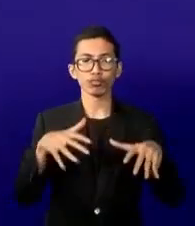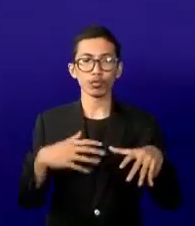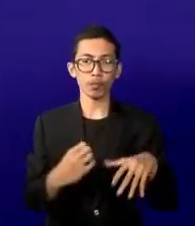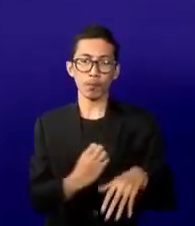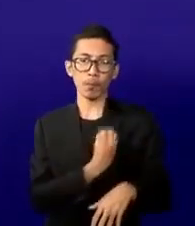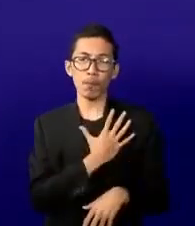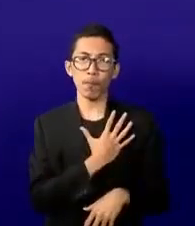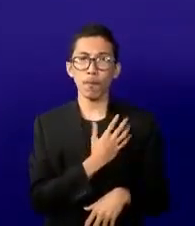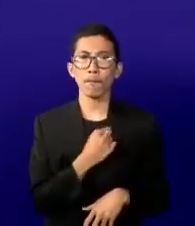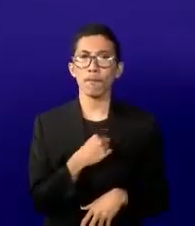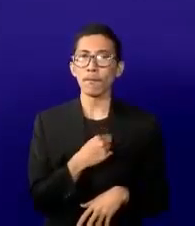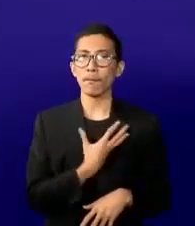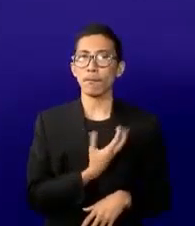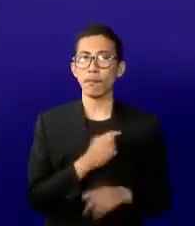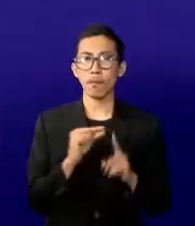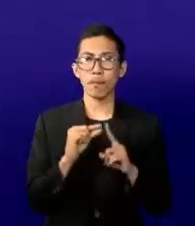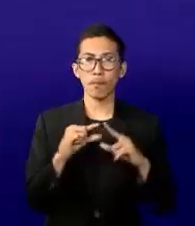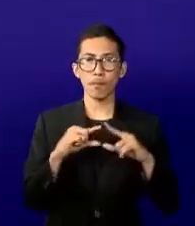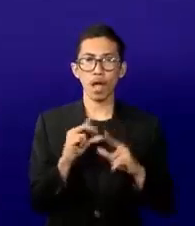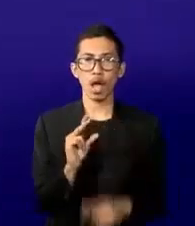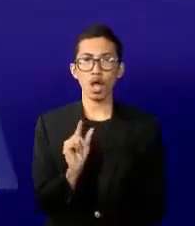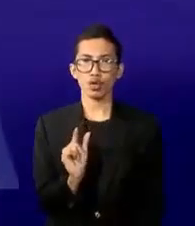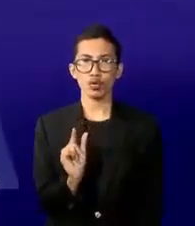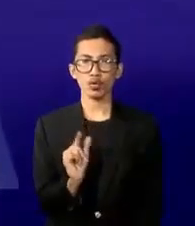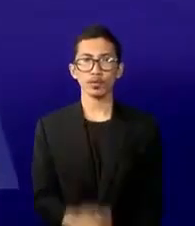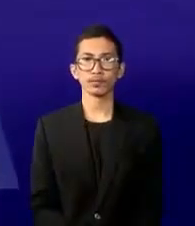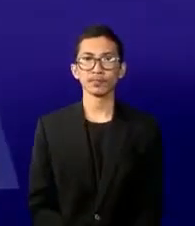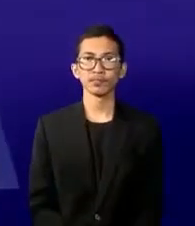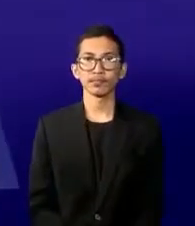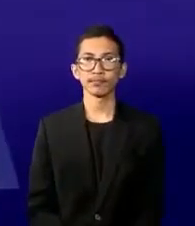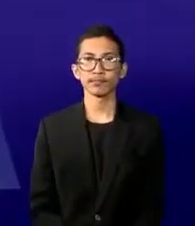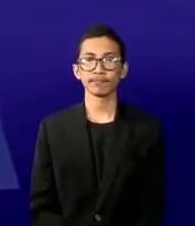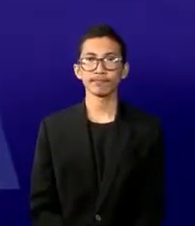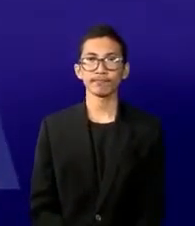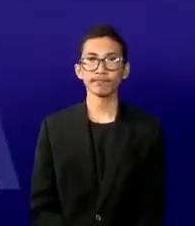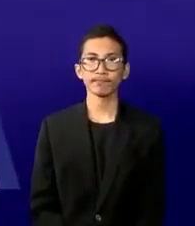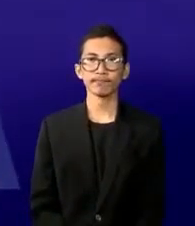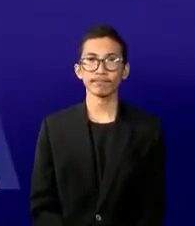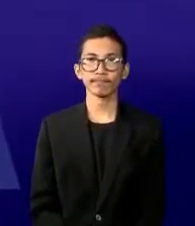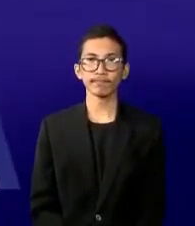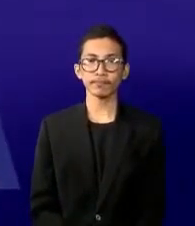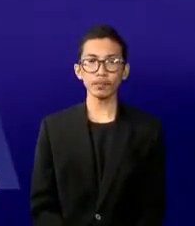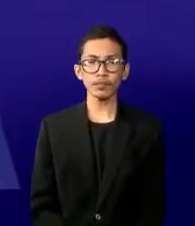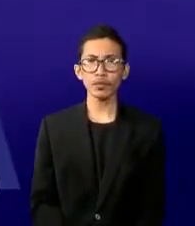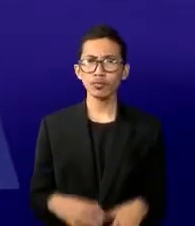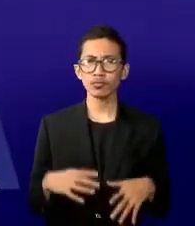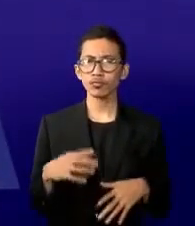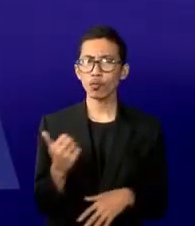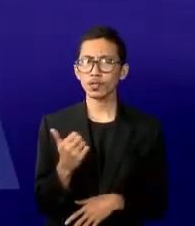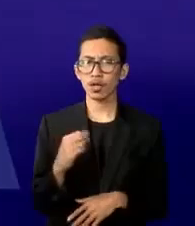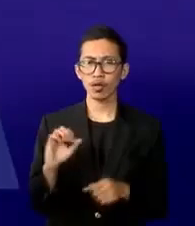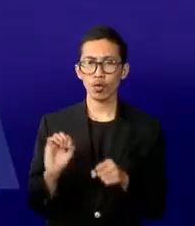sebenarnya kita lebih tepat menyebutnya paru bukan paru-paru ya nah bagaimana sih ee perjalanannya Jadi kalau